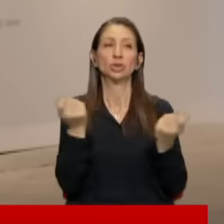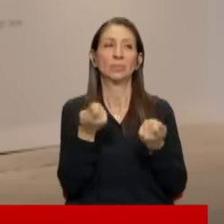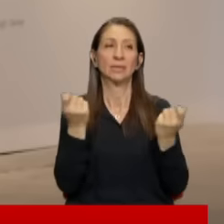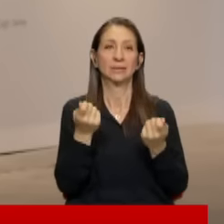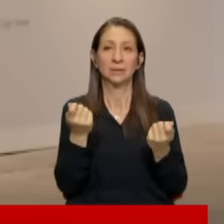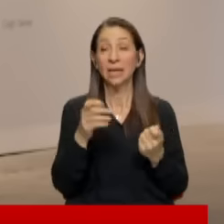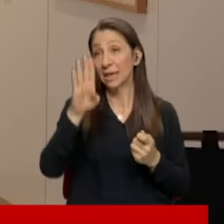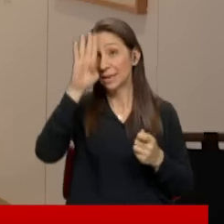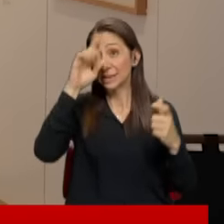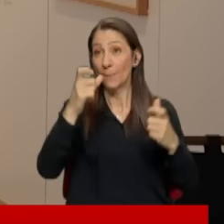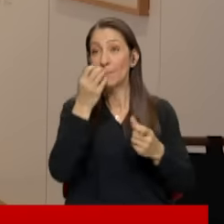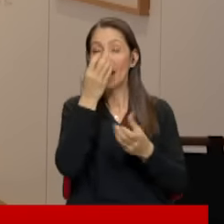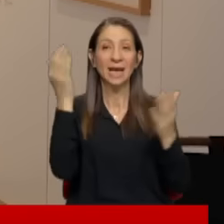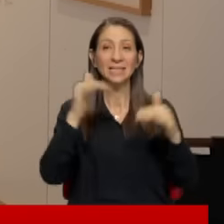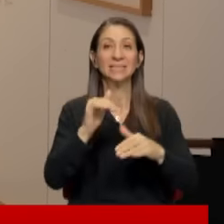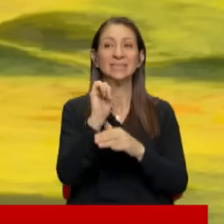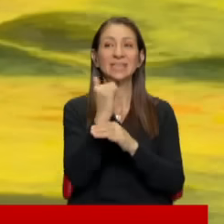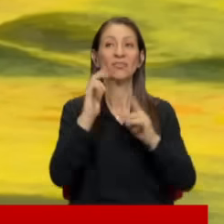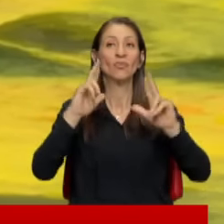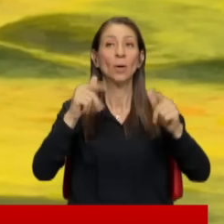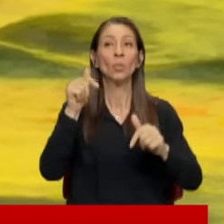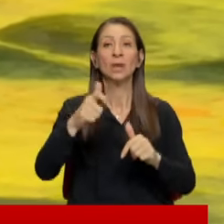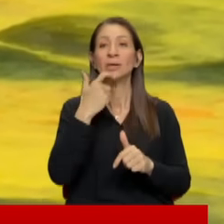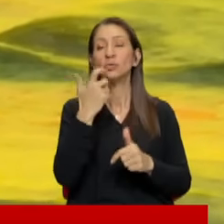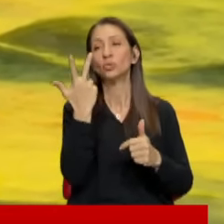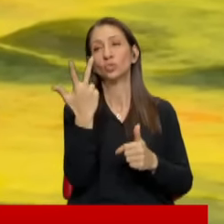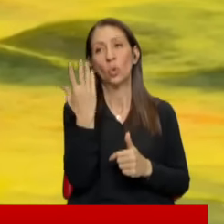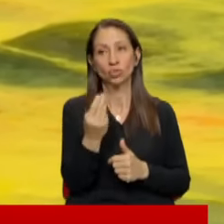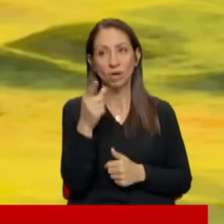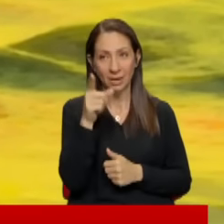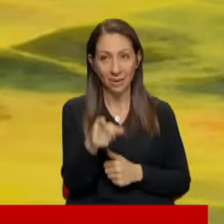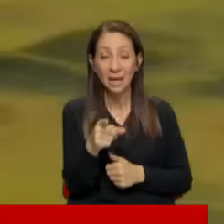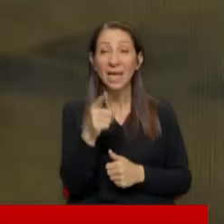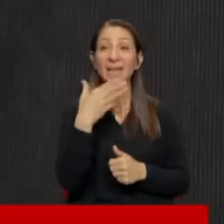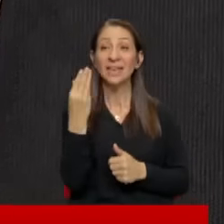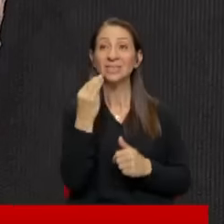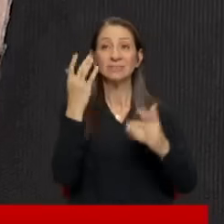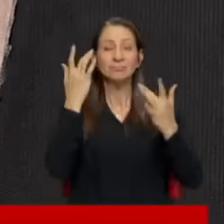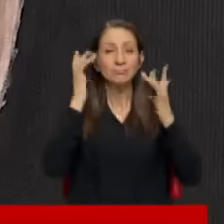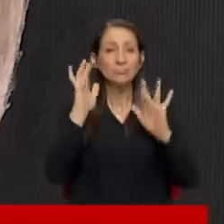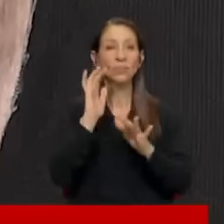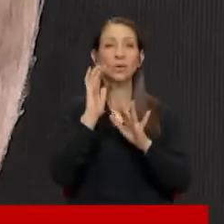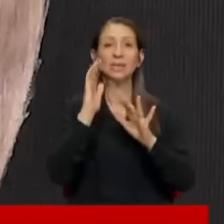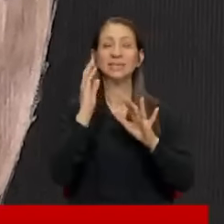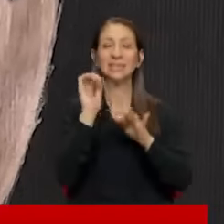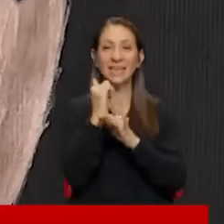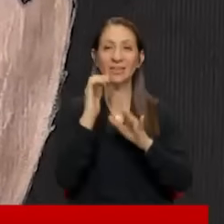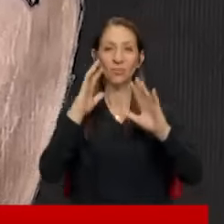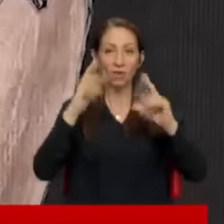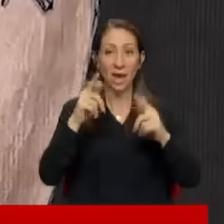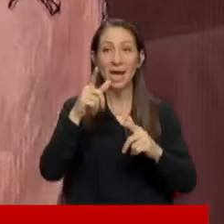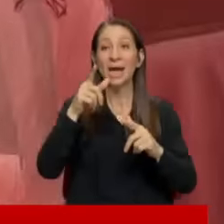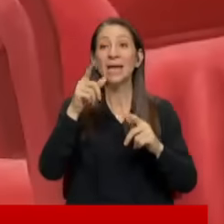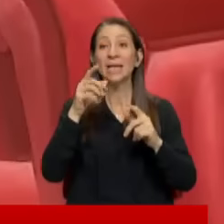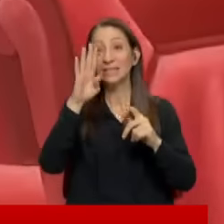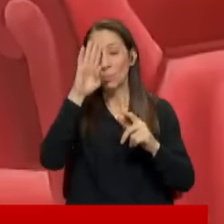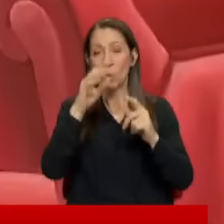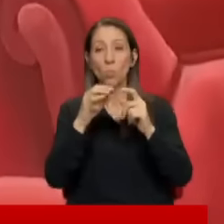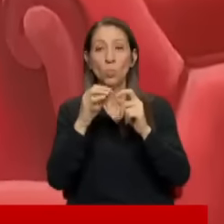çalışmak. İstanbul'a baharı getiren sanat fuarının bu yıl üçüncüsü düzenlenecek. Genç Çağdaş Sanat Fuarı Contemporary İstanbul